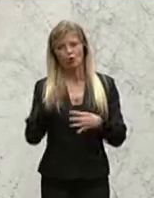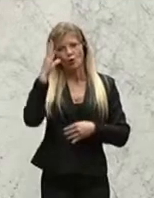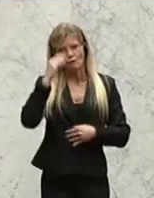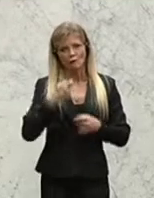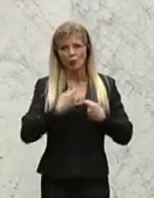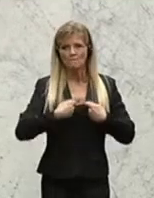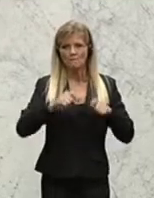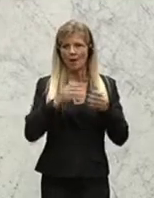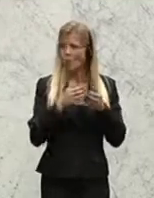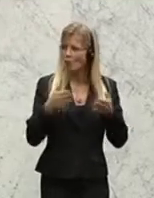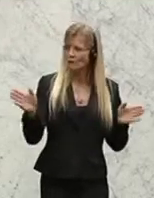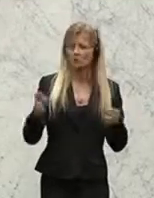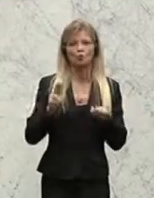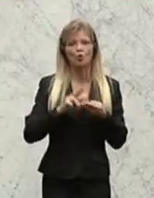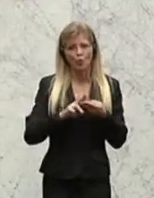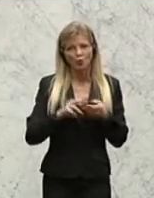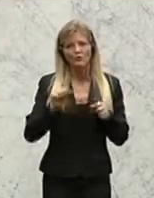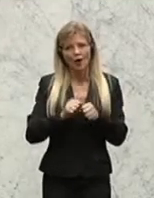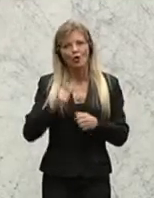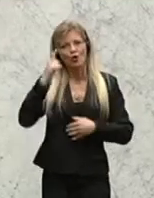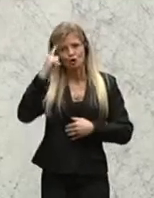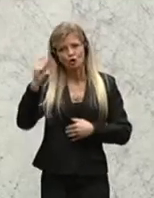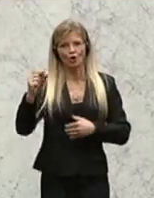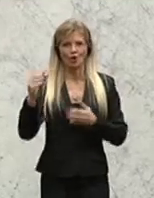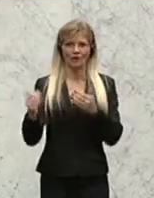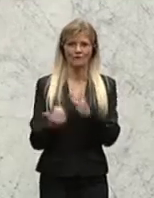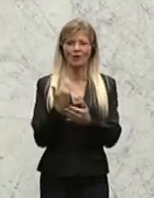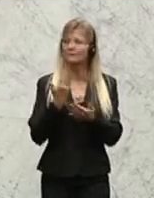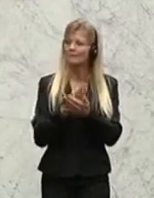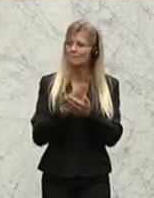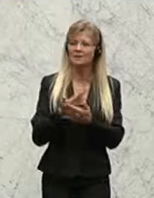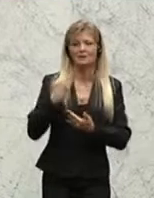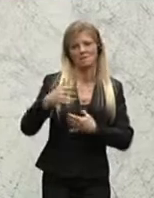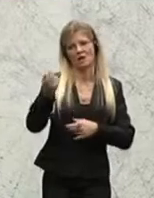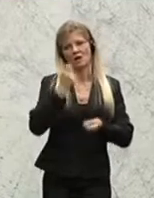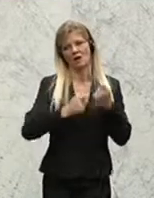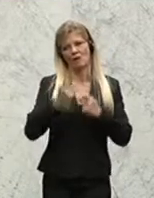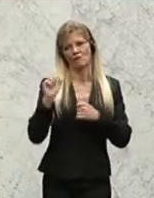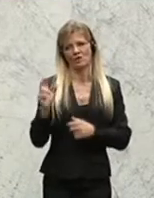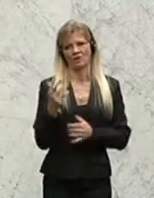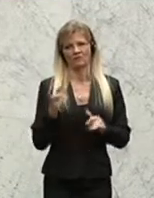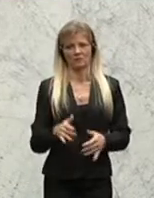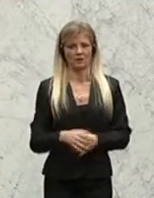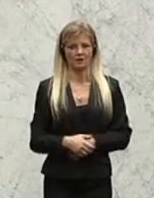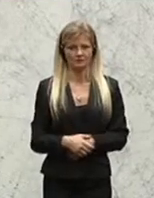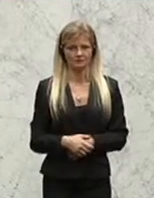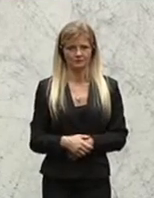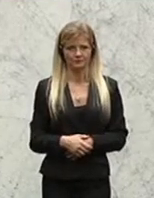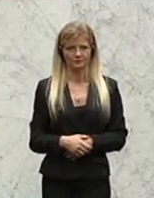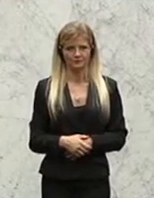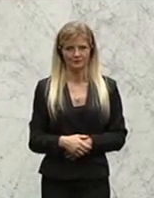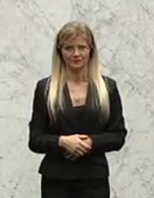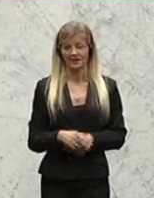die Steuerreform zur Konsumankurbelung. Wie die vergangenen werden wir auch die aktuellen und